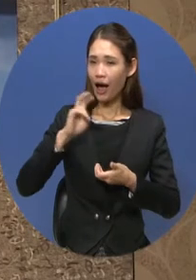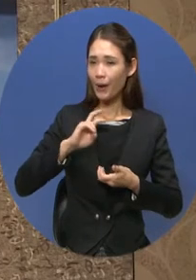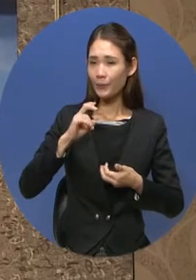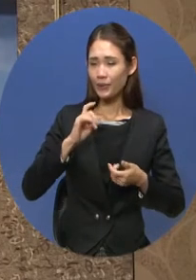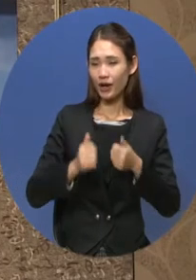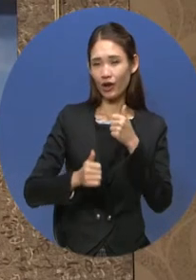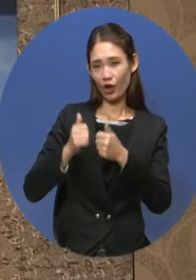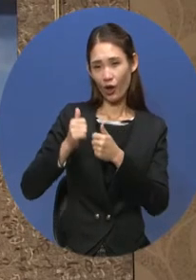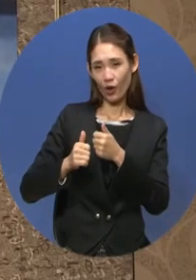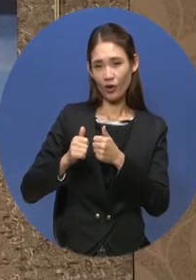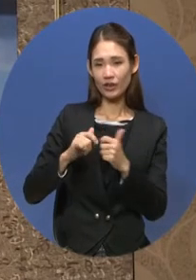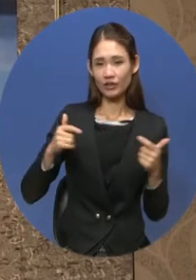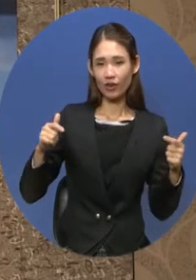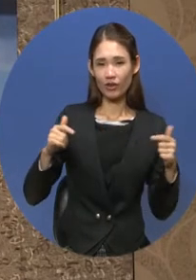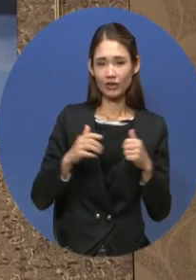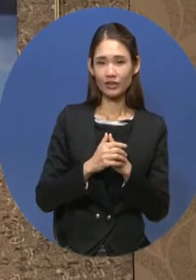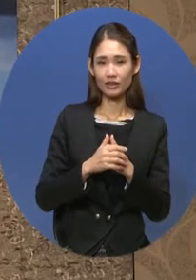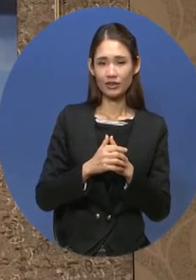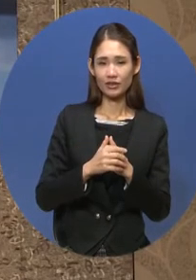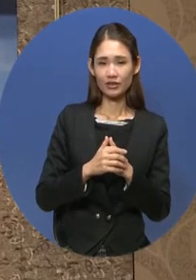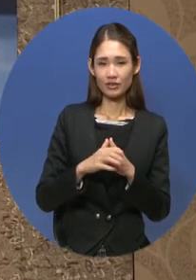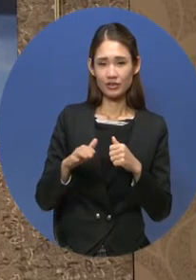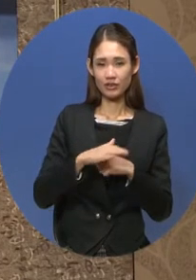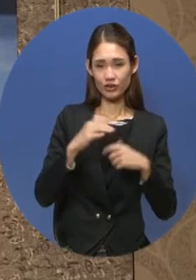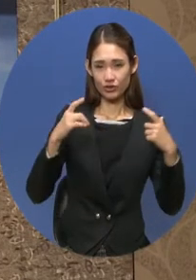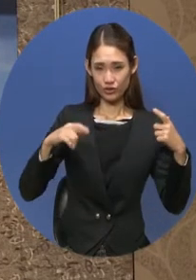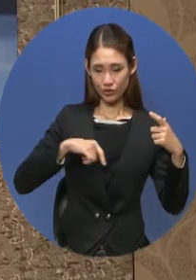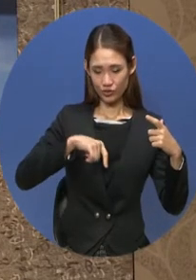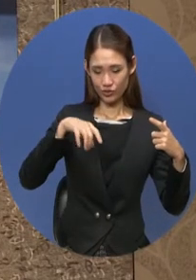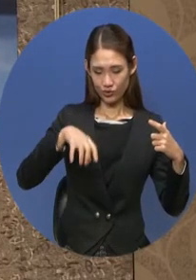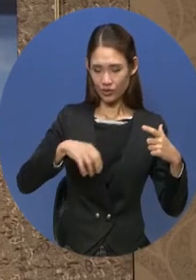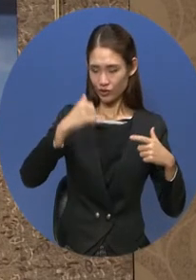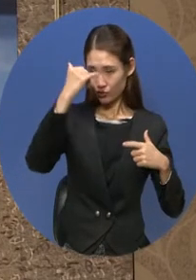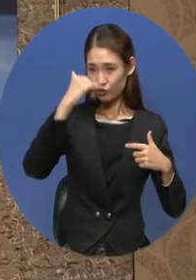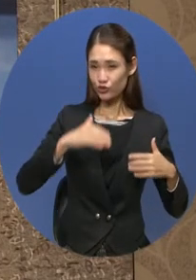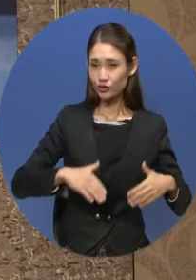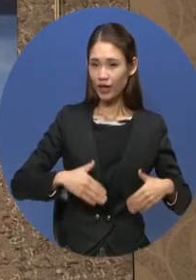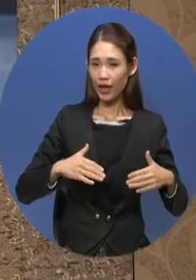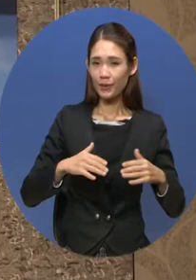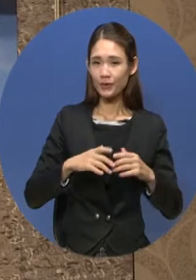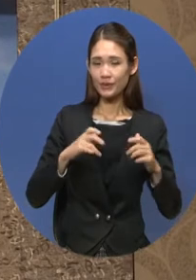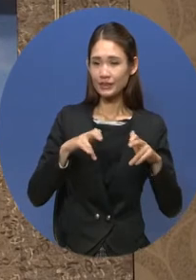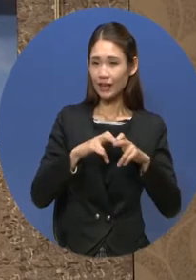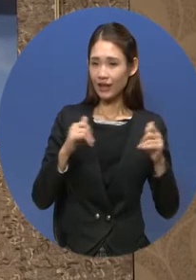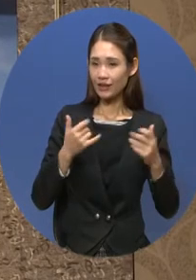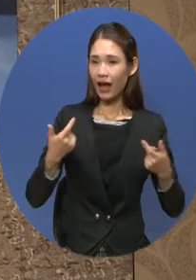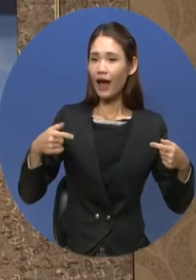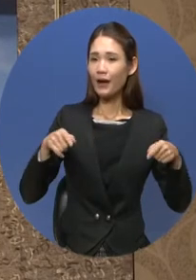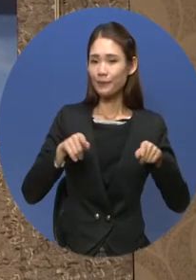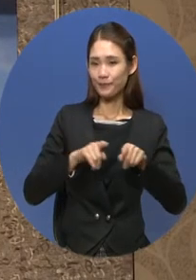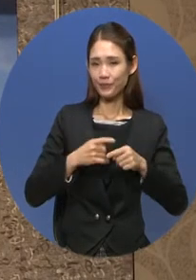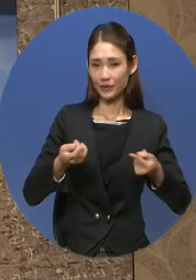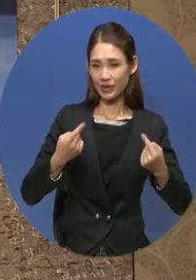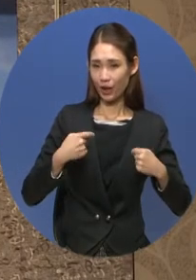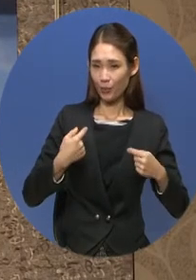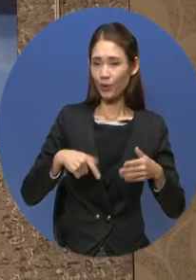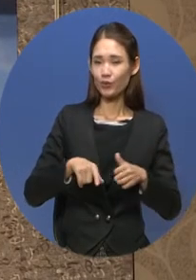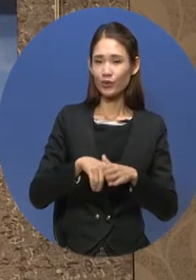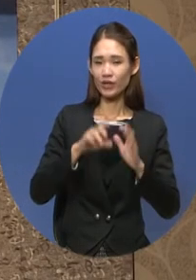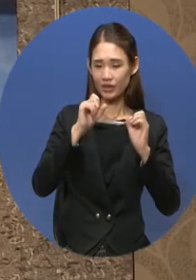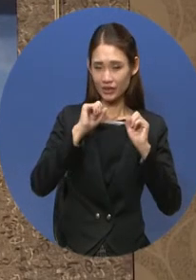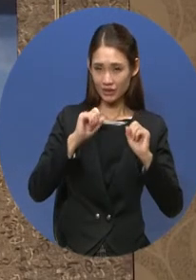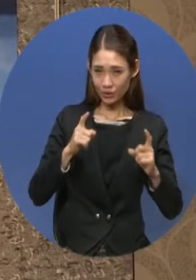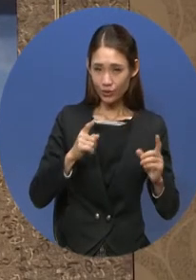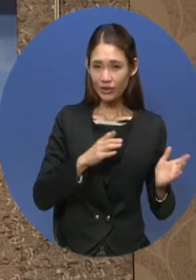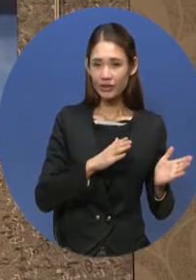경연대회라든가 이런 것들을 할 수 있도록 네. 우리 지역에 유치해서 우리 충남에 있는 장애인들이 함께 할 수 있도록 예. 하는 그런